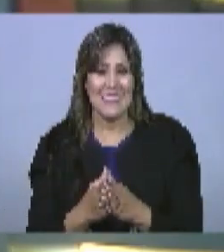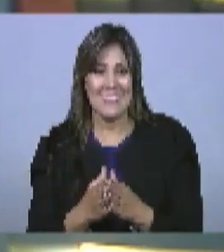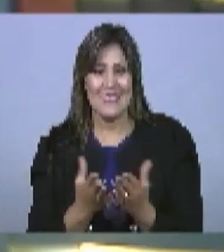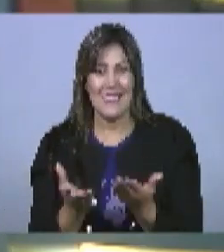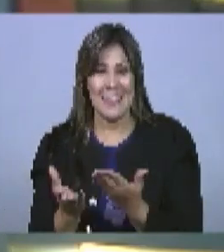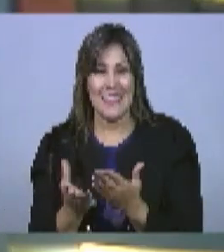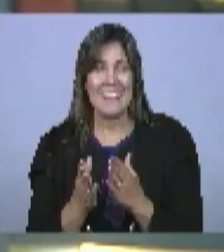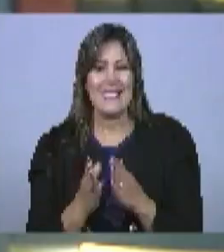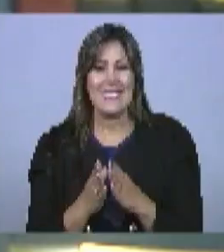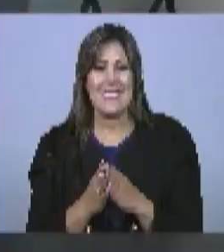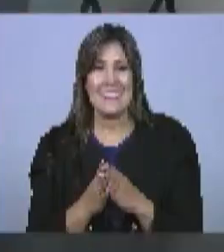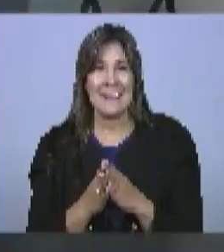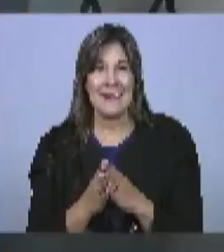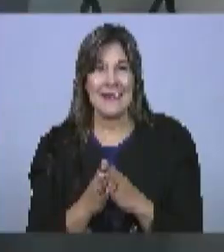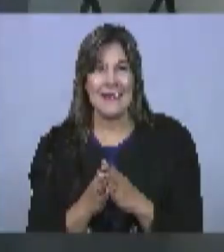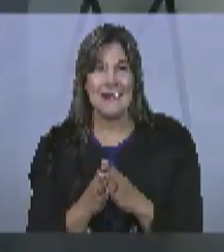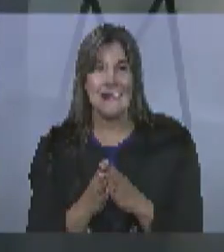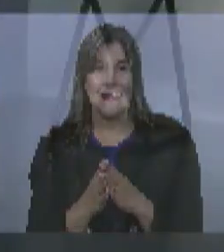هذه